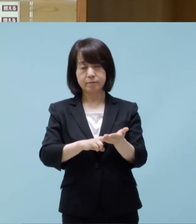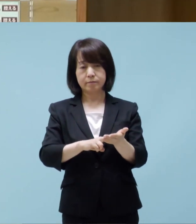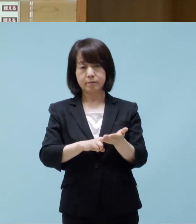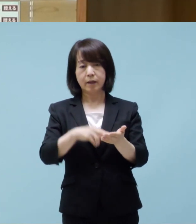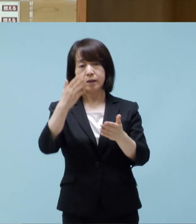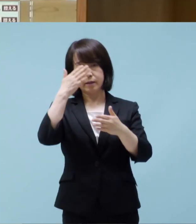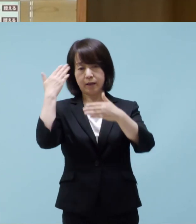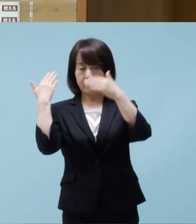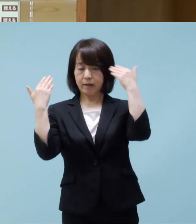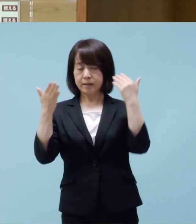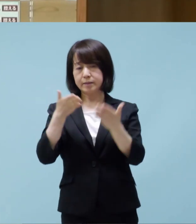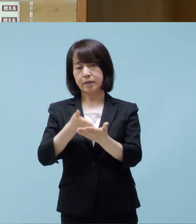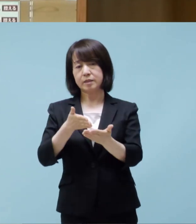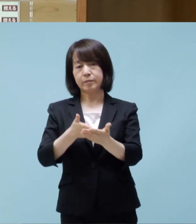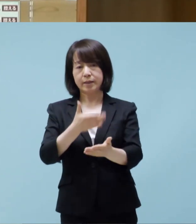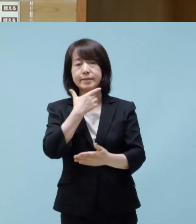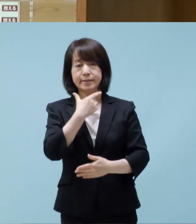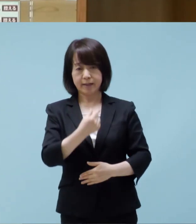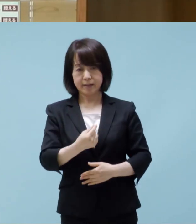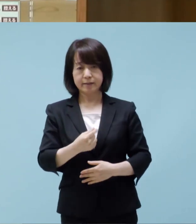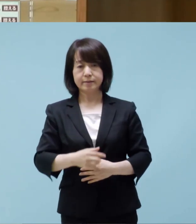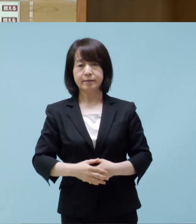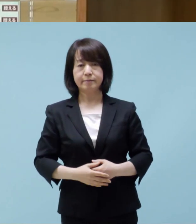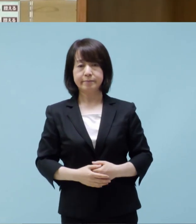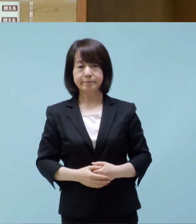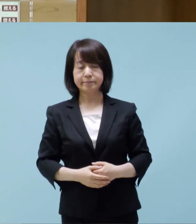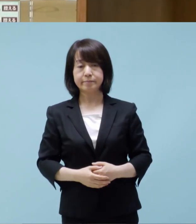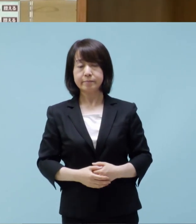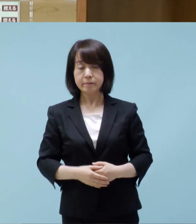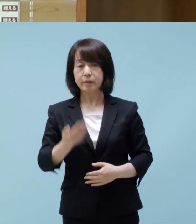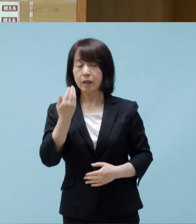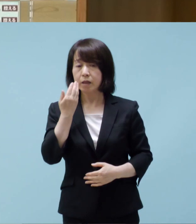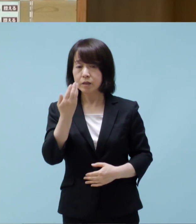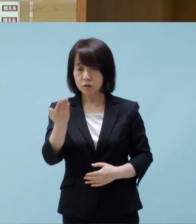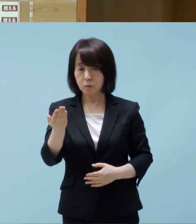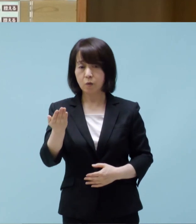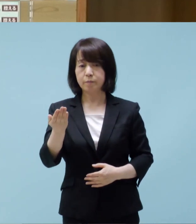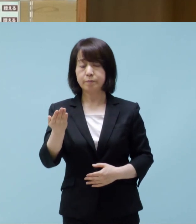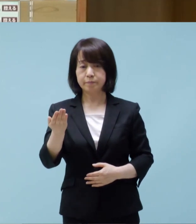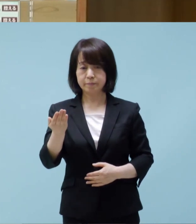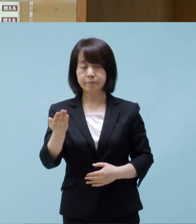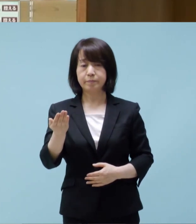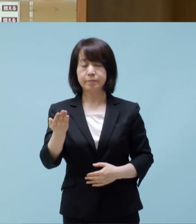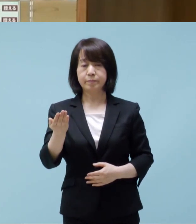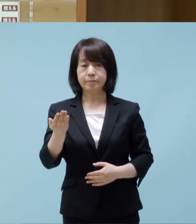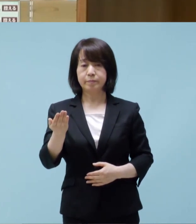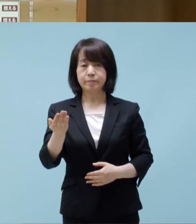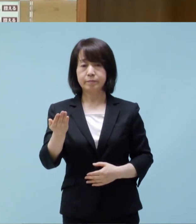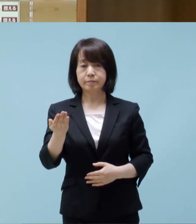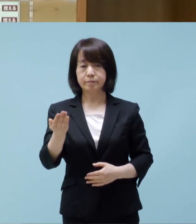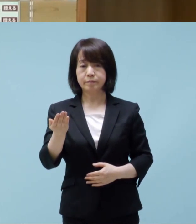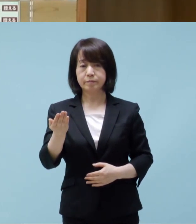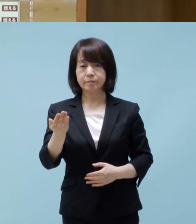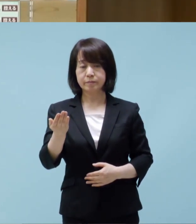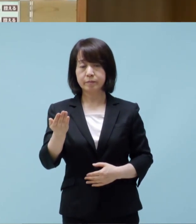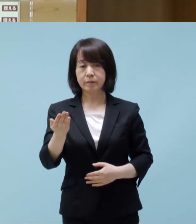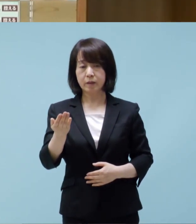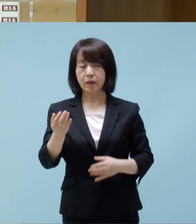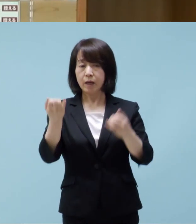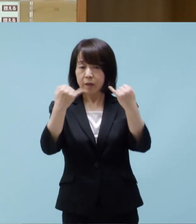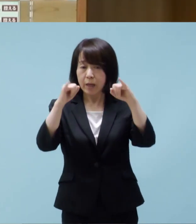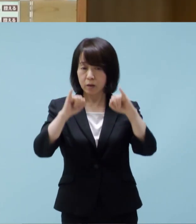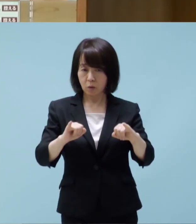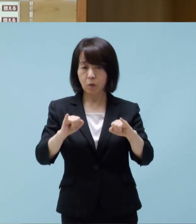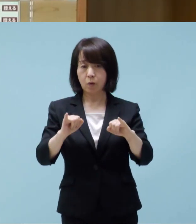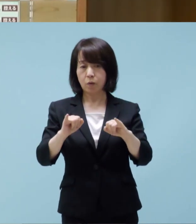ていきたいというふうに考えています。 すみません、あとまたちょっと別の論点なんですけども、観客の上限のイベントの上限の話